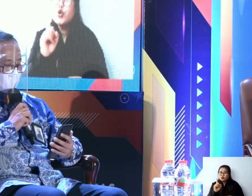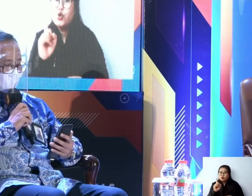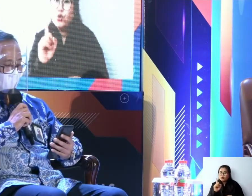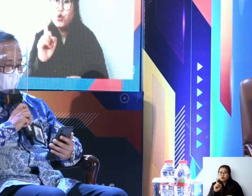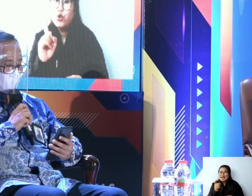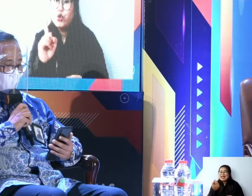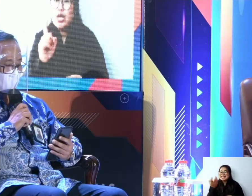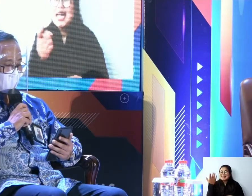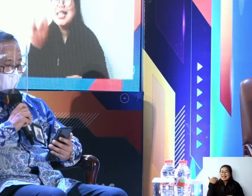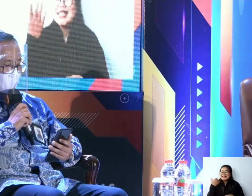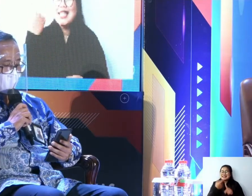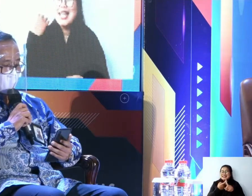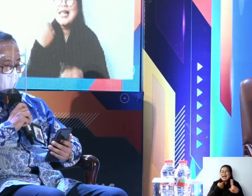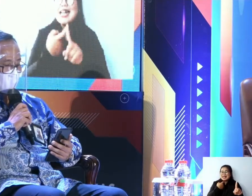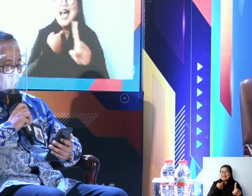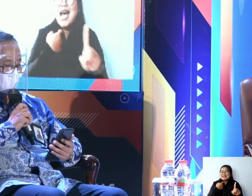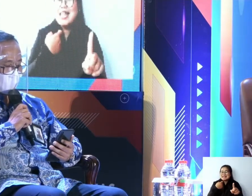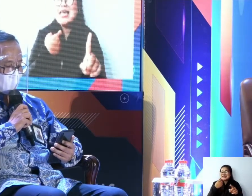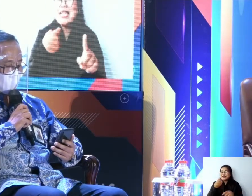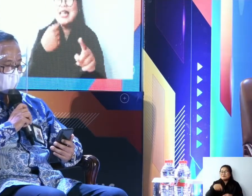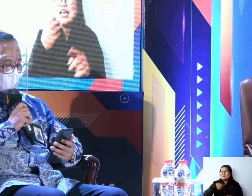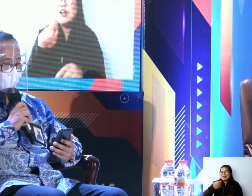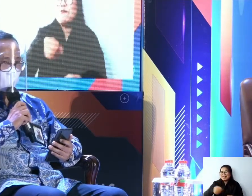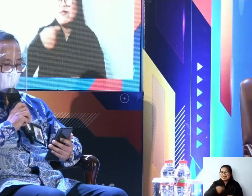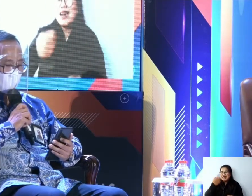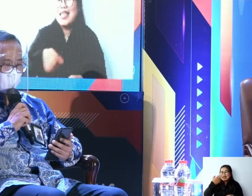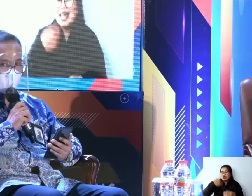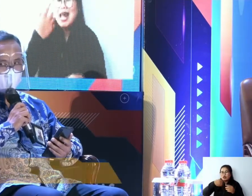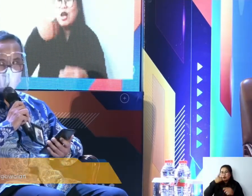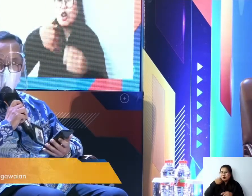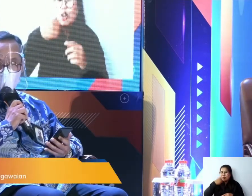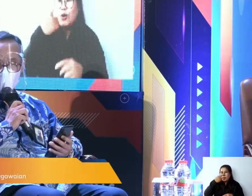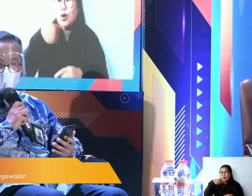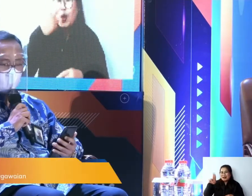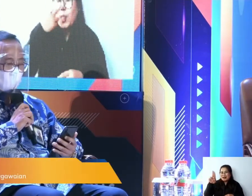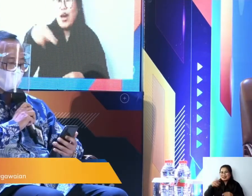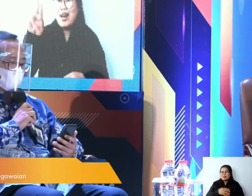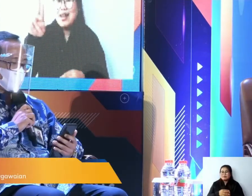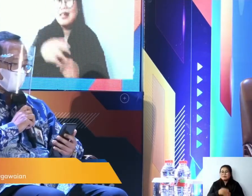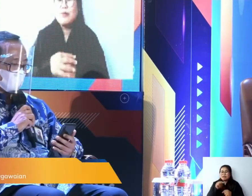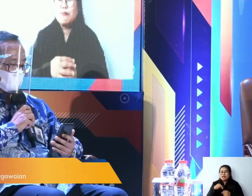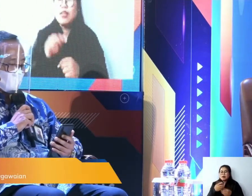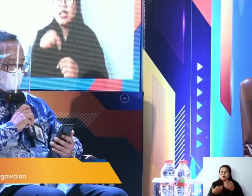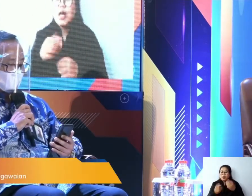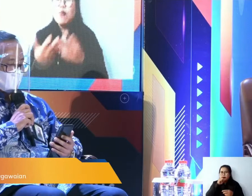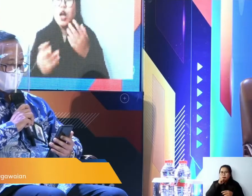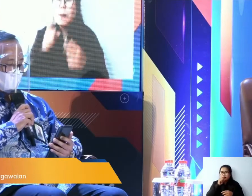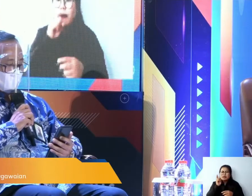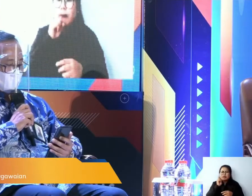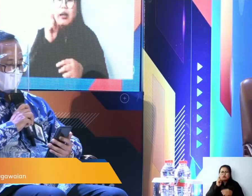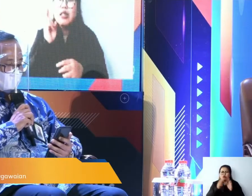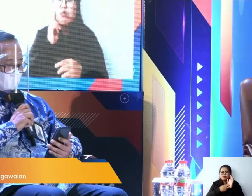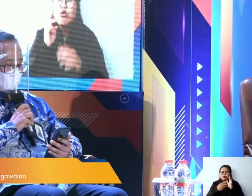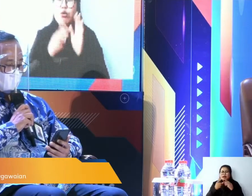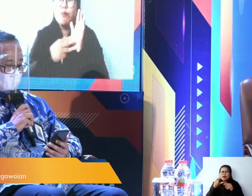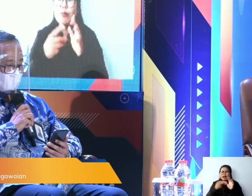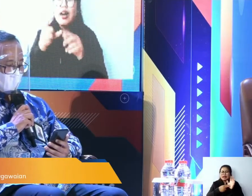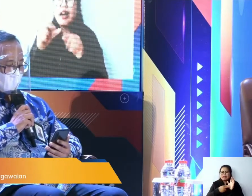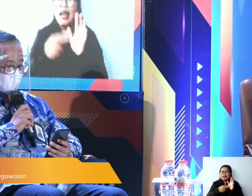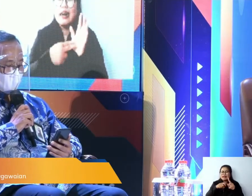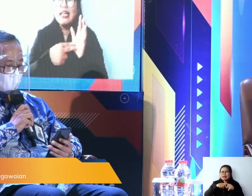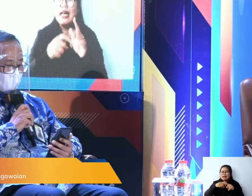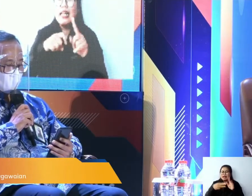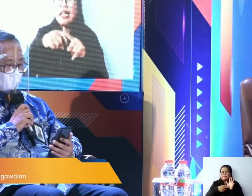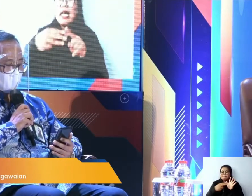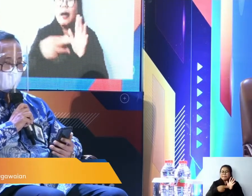Kementerian Luar Negeri Ini Bapak atau Ibu Merlin dari Ken lu ga Indonesia